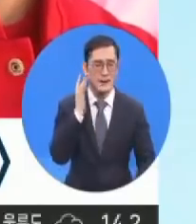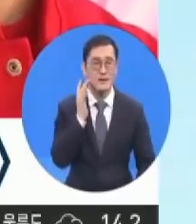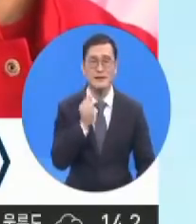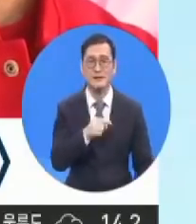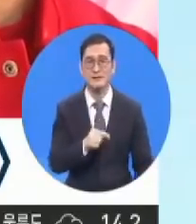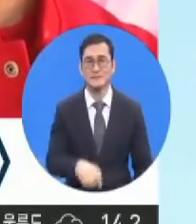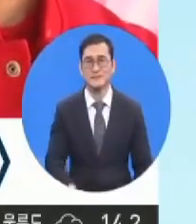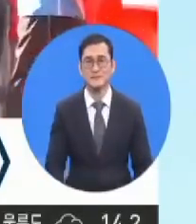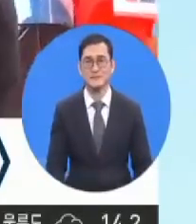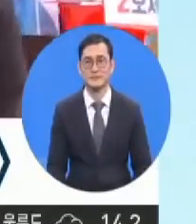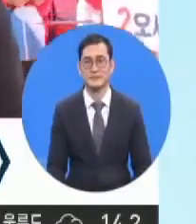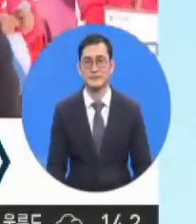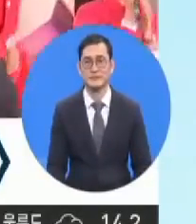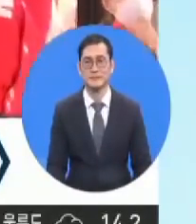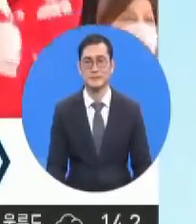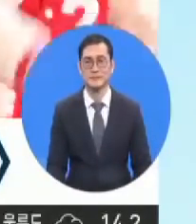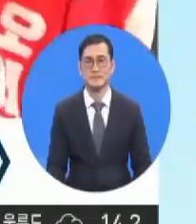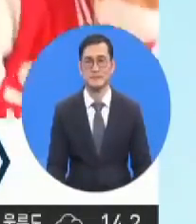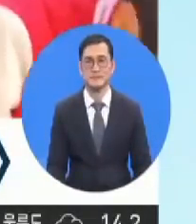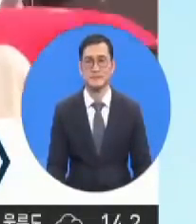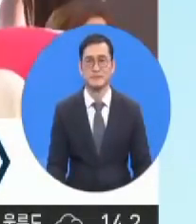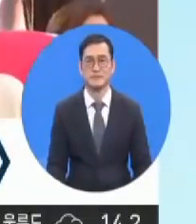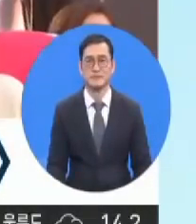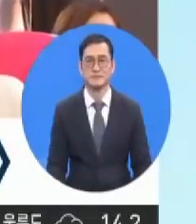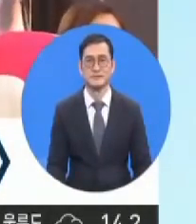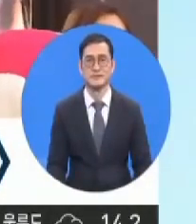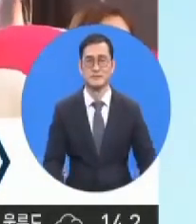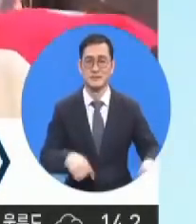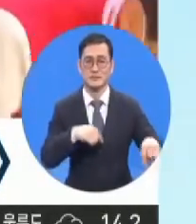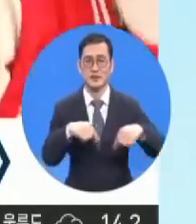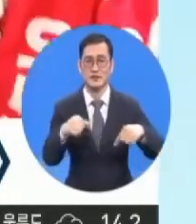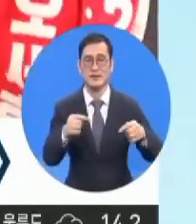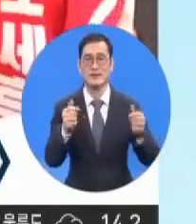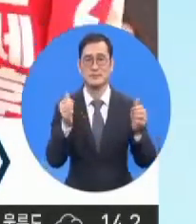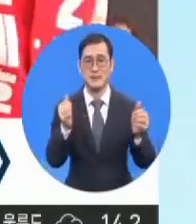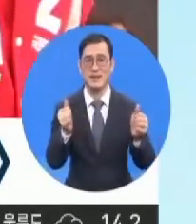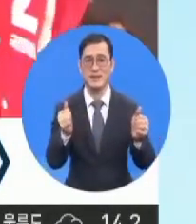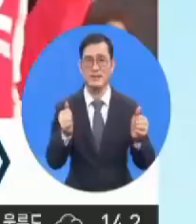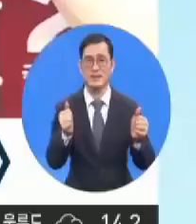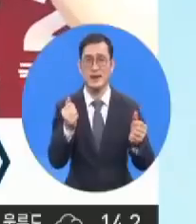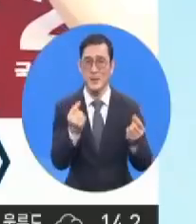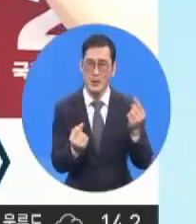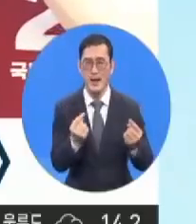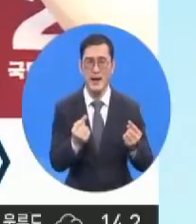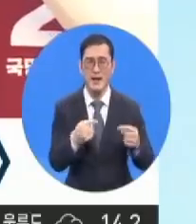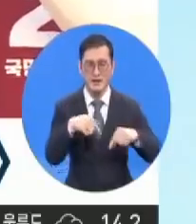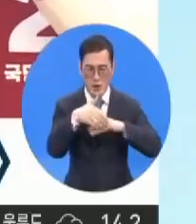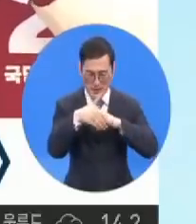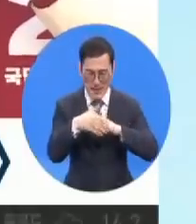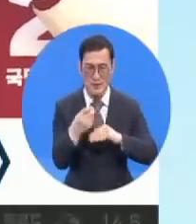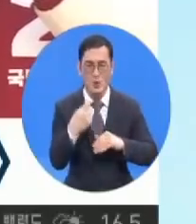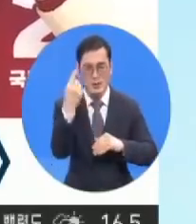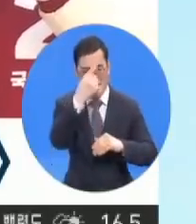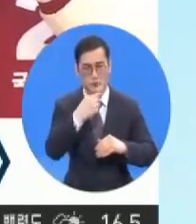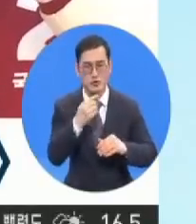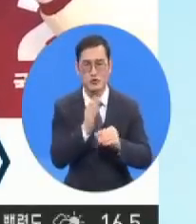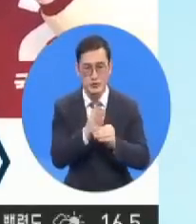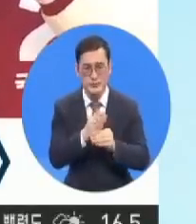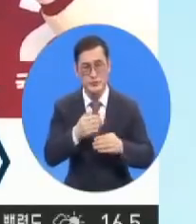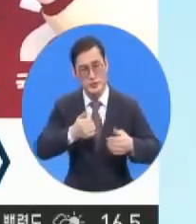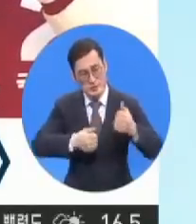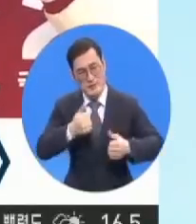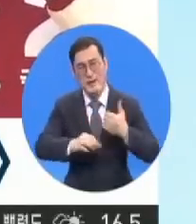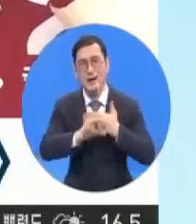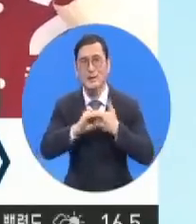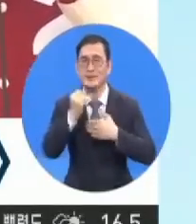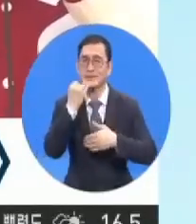상황에서 이 프레임이 바뀌지 않는 이상, 예컨대 정권 심판론이 아니라 인물론이나 정책 대결론으로 가면 변화가 있을 가능성이 있는데, 네.